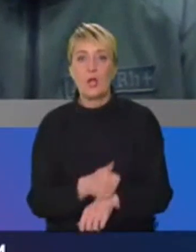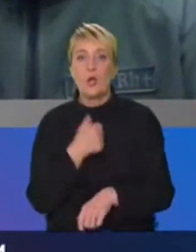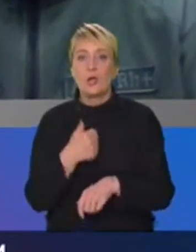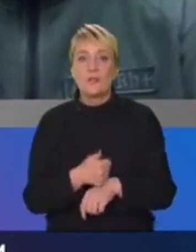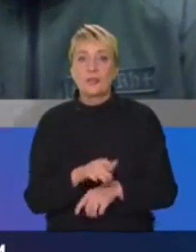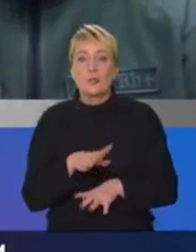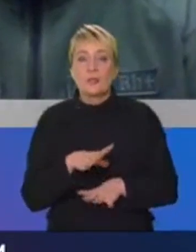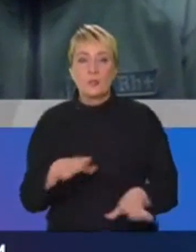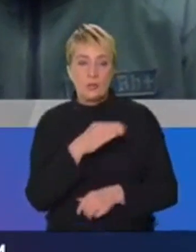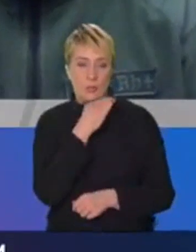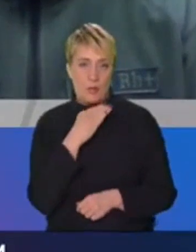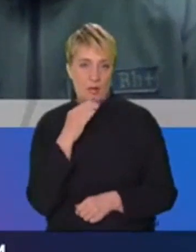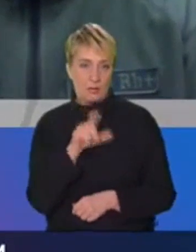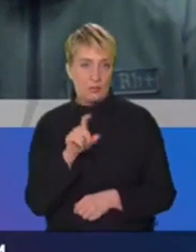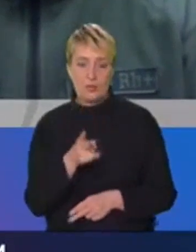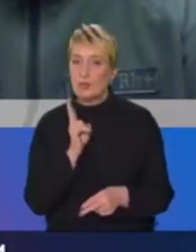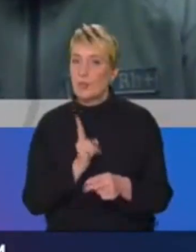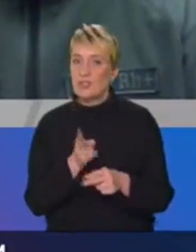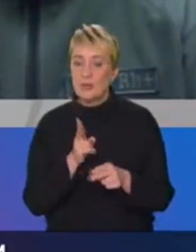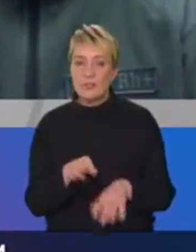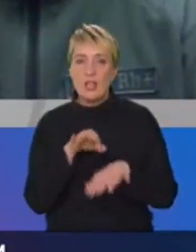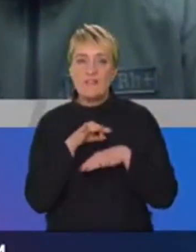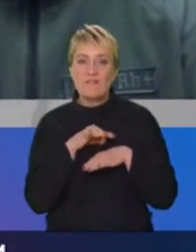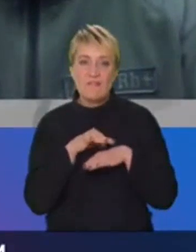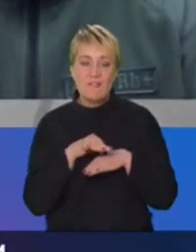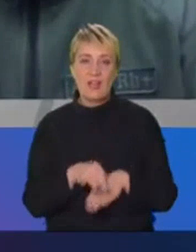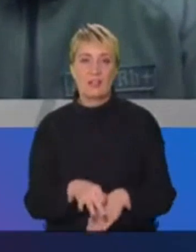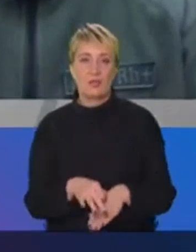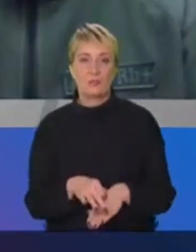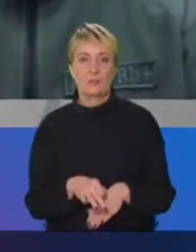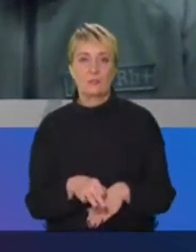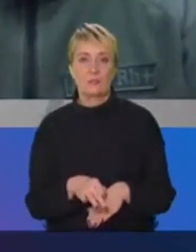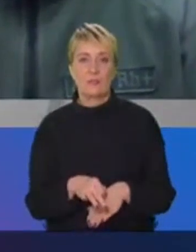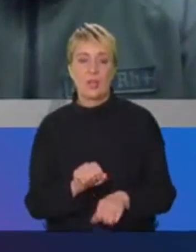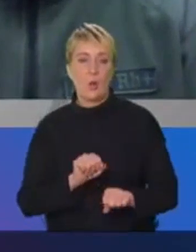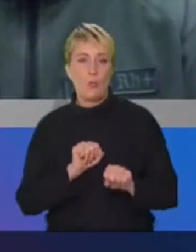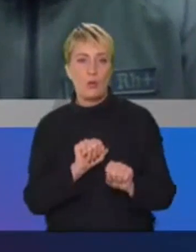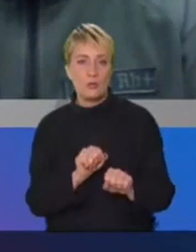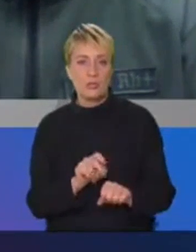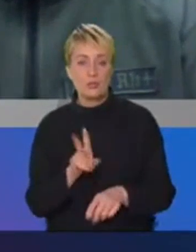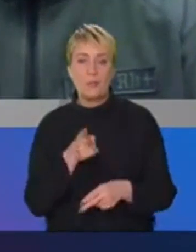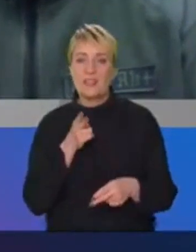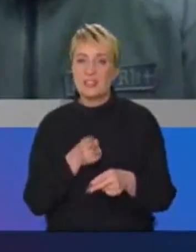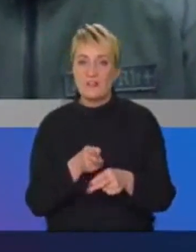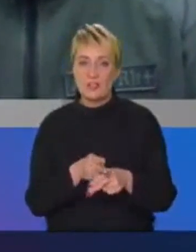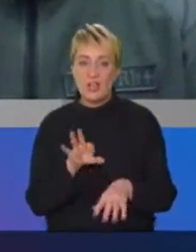забагато людей, щоб це не заважало веденню, скажімо, оборони, щоб це не заважало